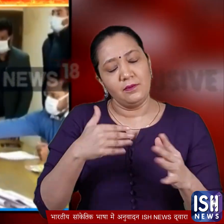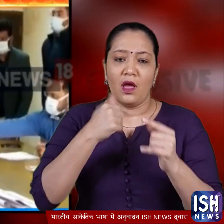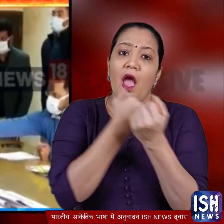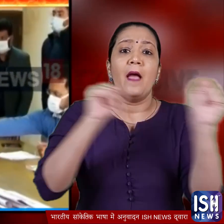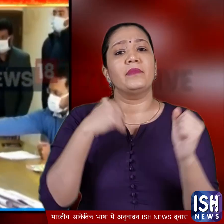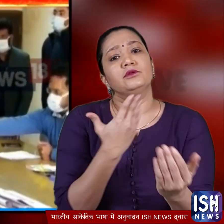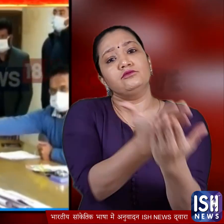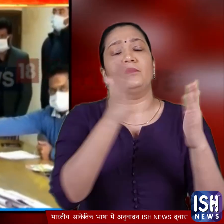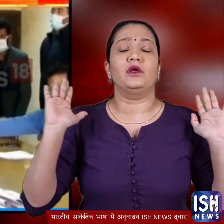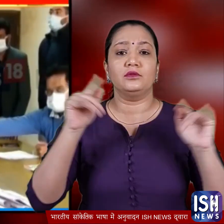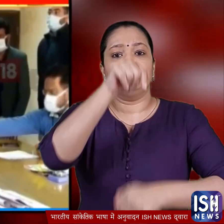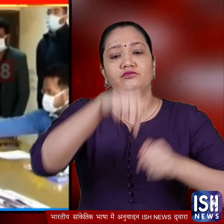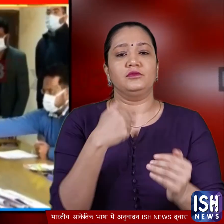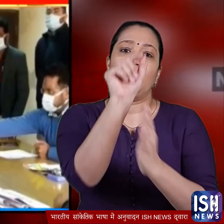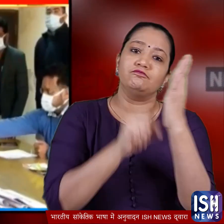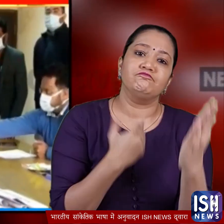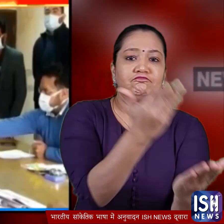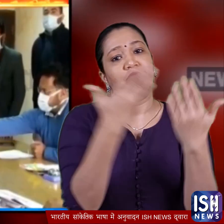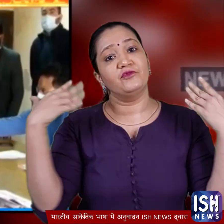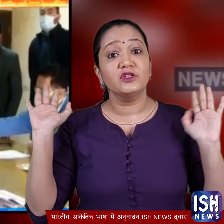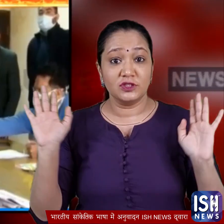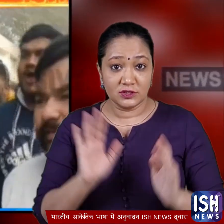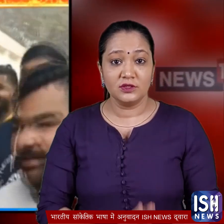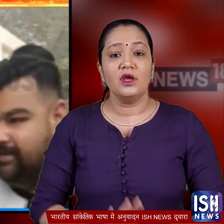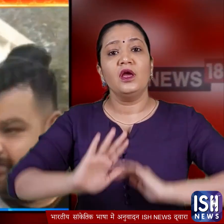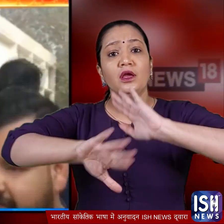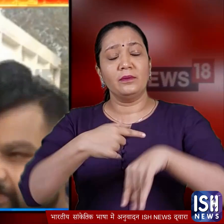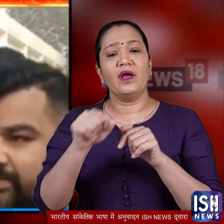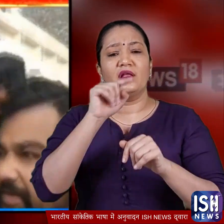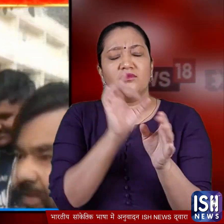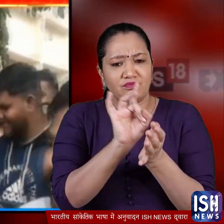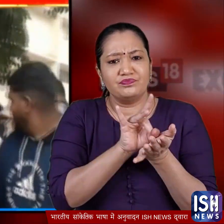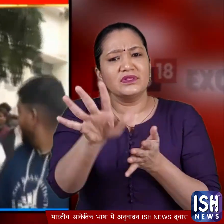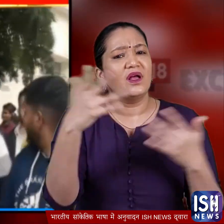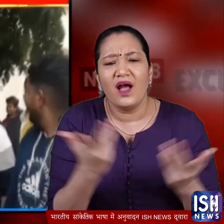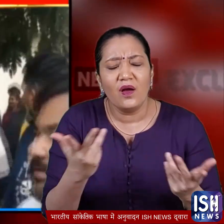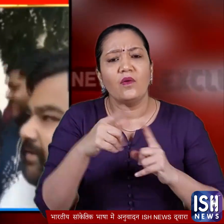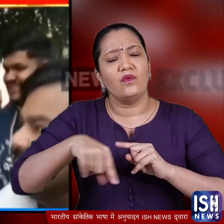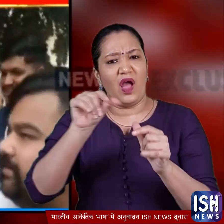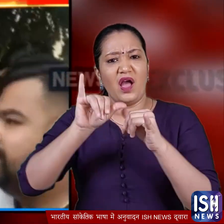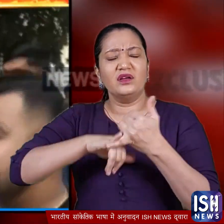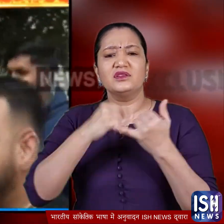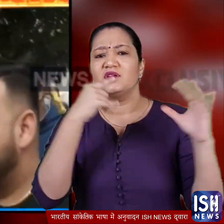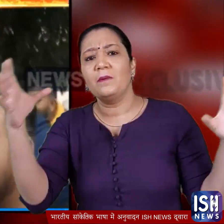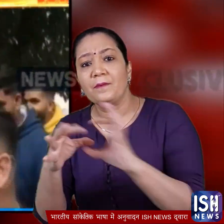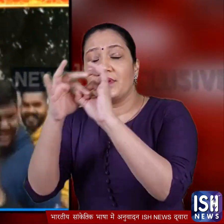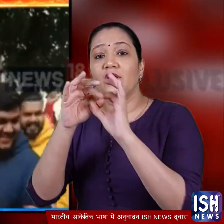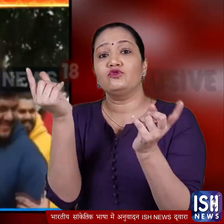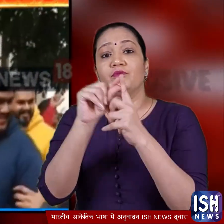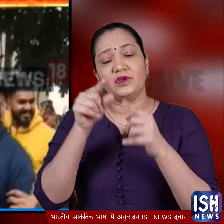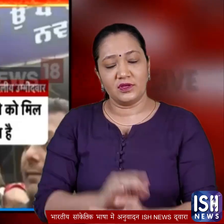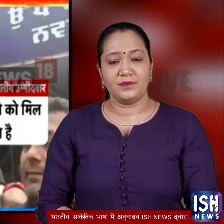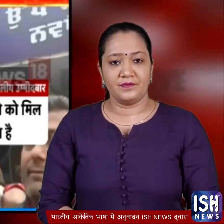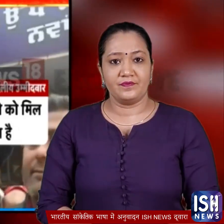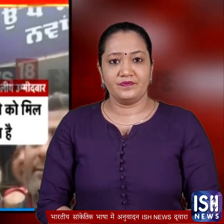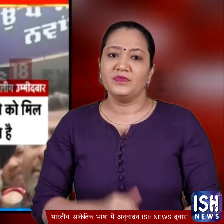से निर्दलीय चुनाव लड़ने के लिए अपना नामांकन भी दाखिल कर दिया। इसके बाद जब उनसे टिकट कटने पर सवाल किया गया तो उन्होंने इसका कनेक्शन यूपी से